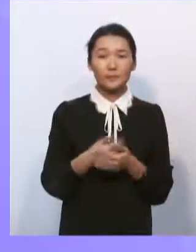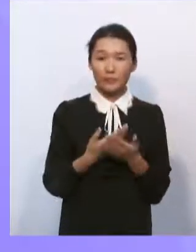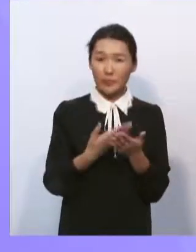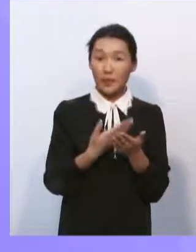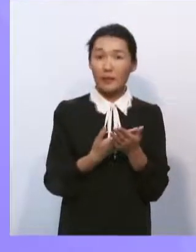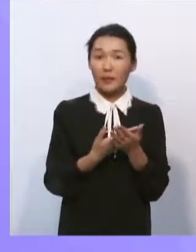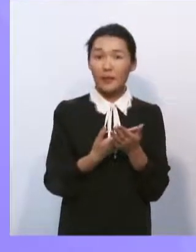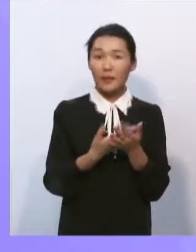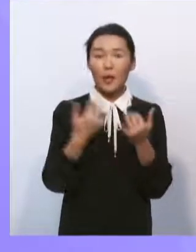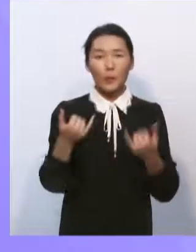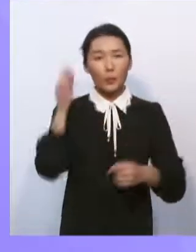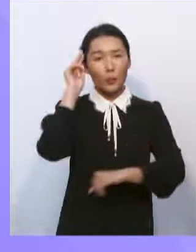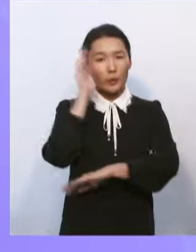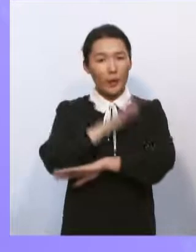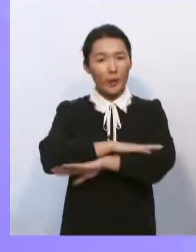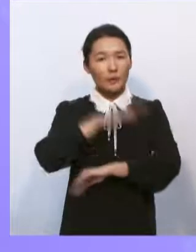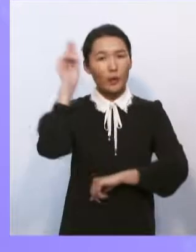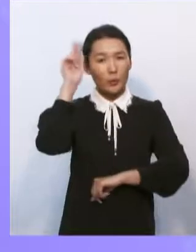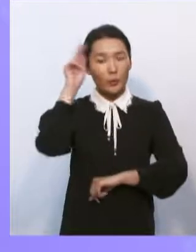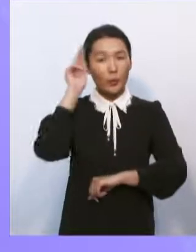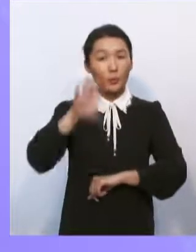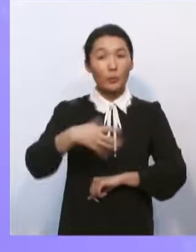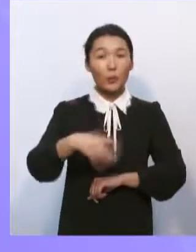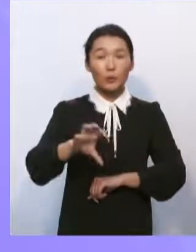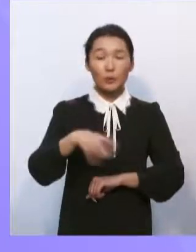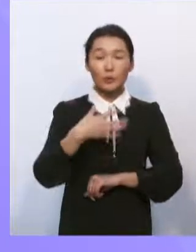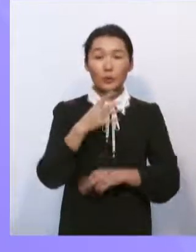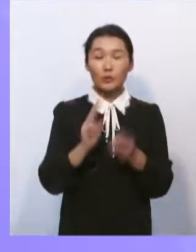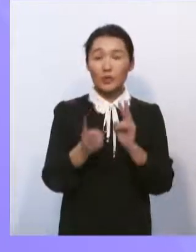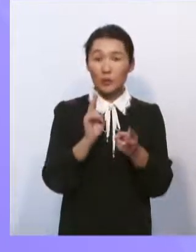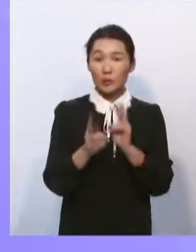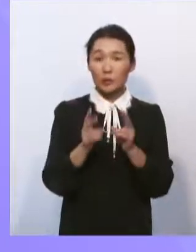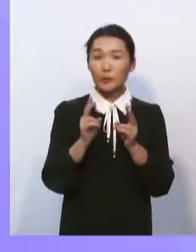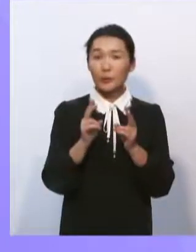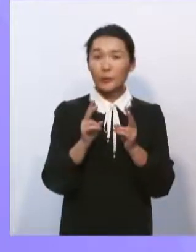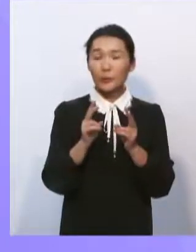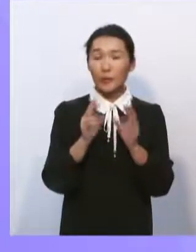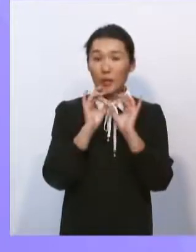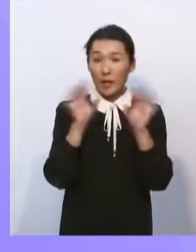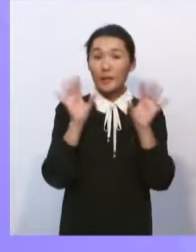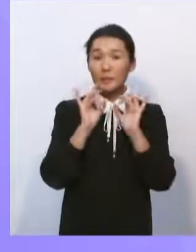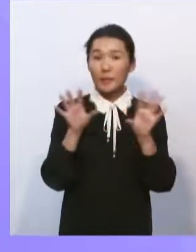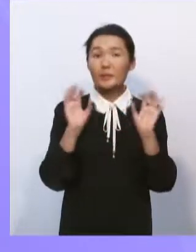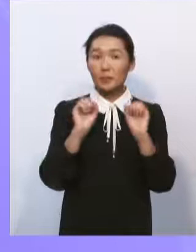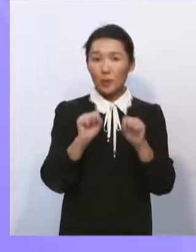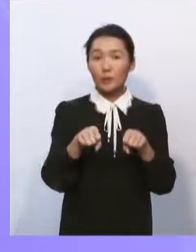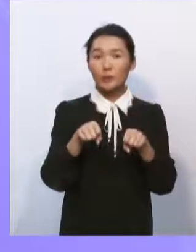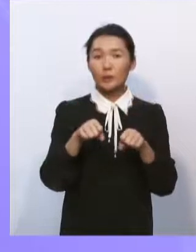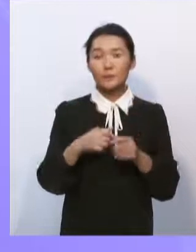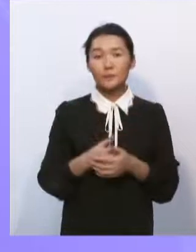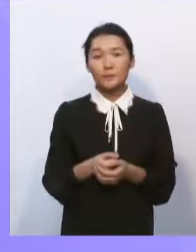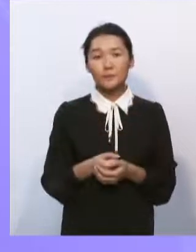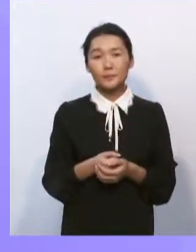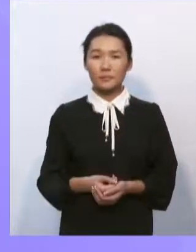Мисалы, бүгүн сабакта үйрөнгөн боорсоктун жасалышы тууралуу айтып берсең болот.